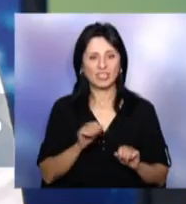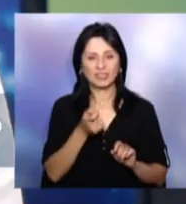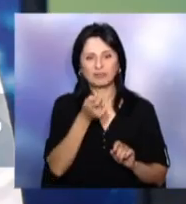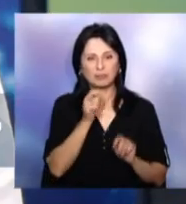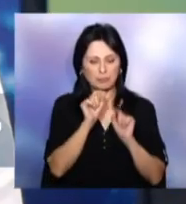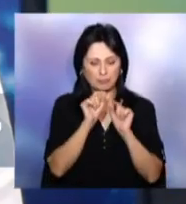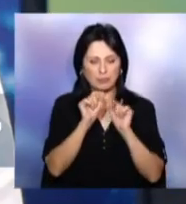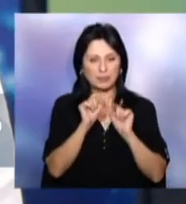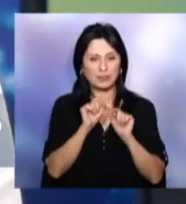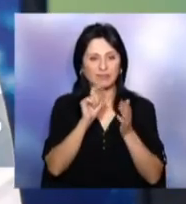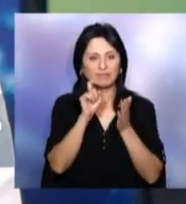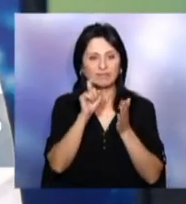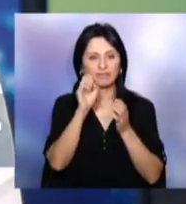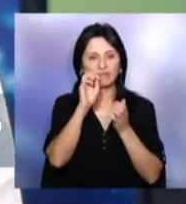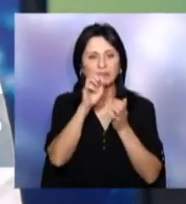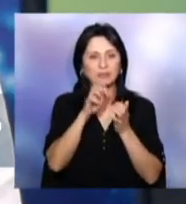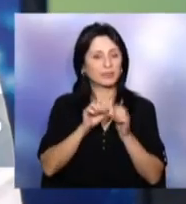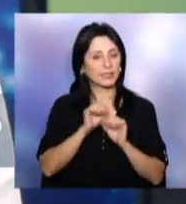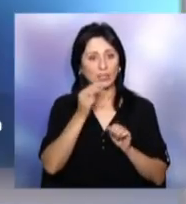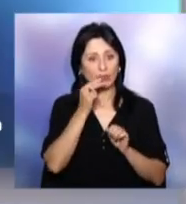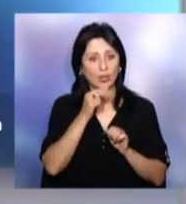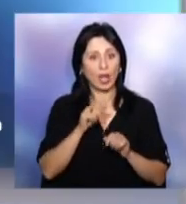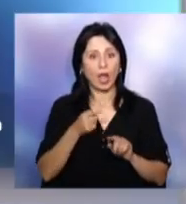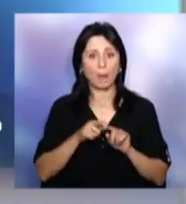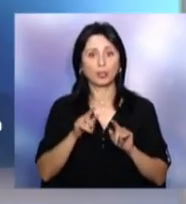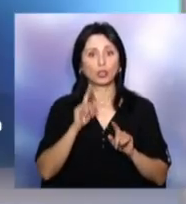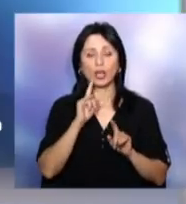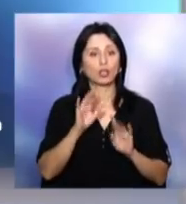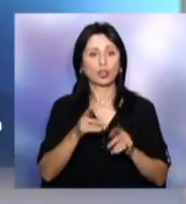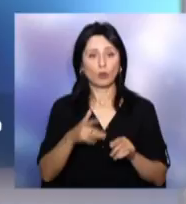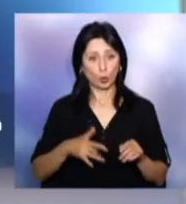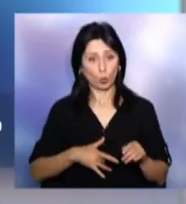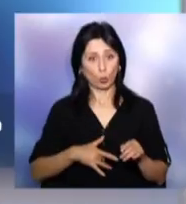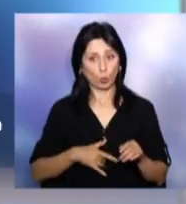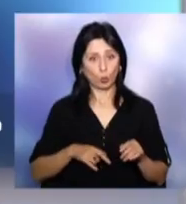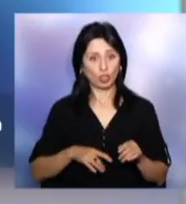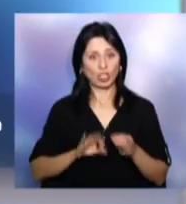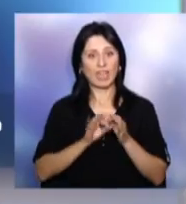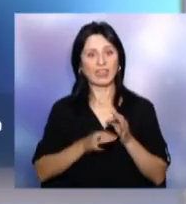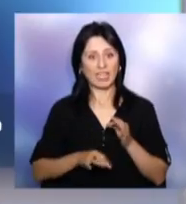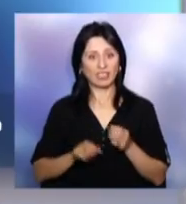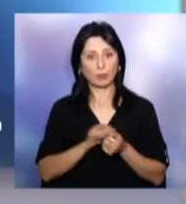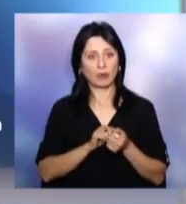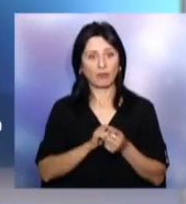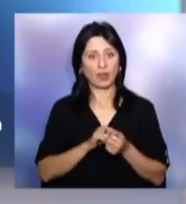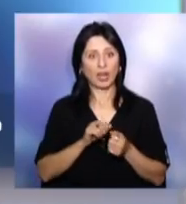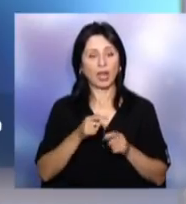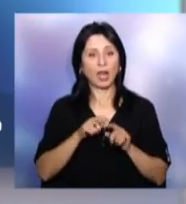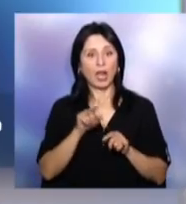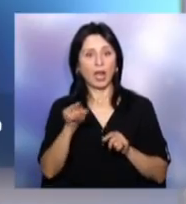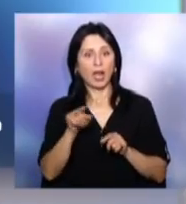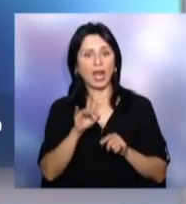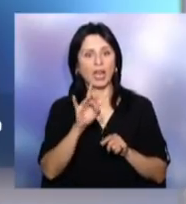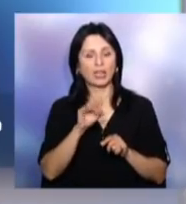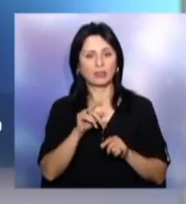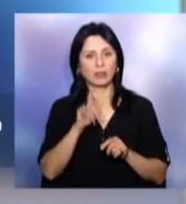წიწოვანი კენკრის მიღება. ამ დროს რატო ხდება? იმიტომ რომ ეს კუჭი თუ დანაწლავში მოინელება და ნაღვლის ბუშტამდე როგორ